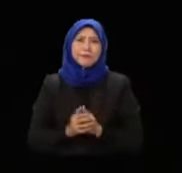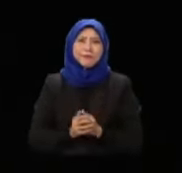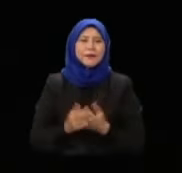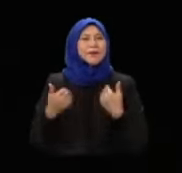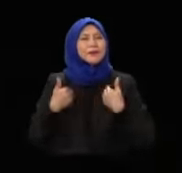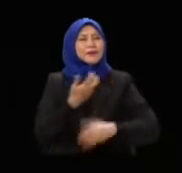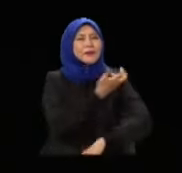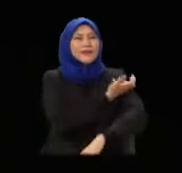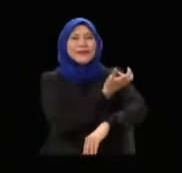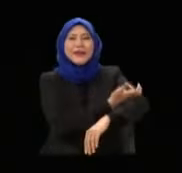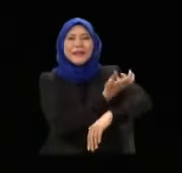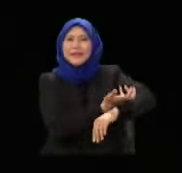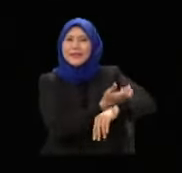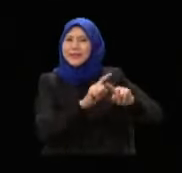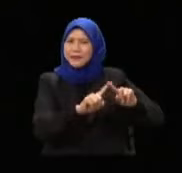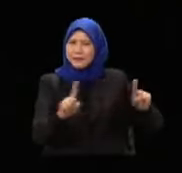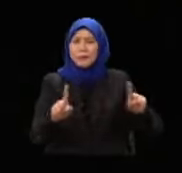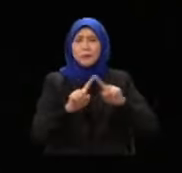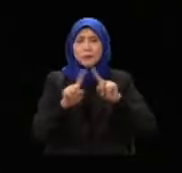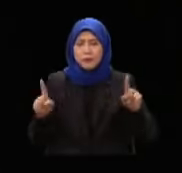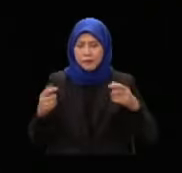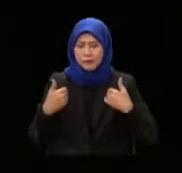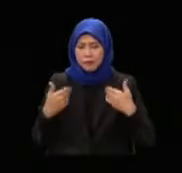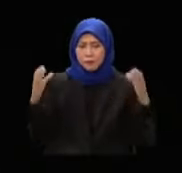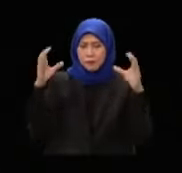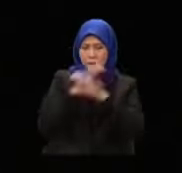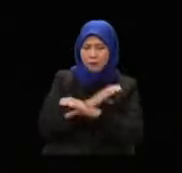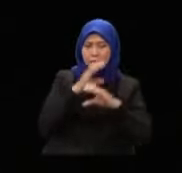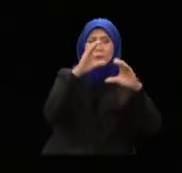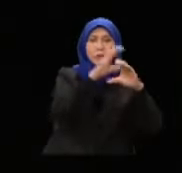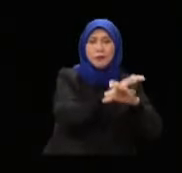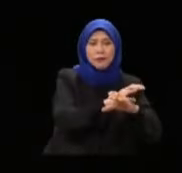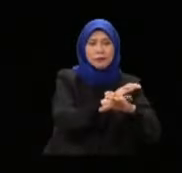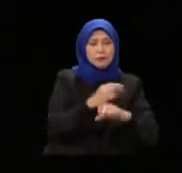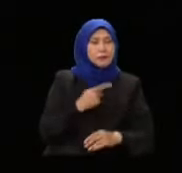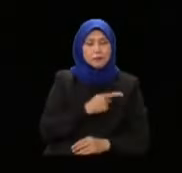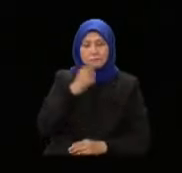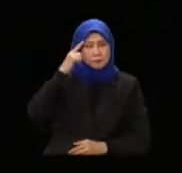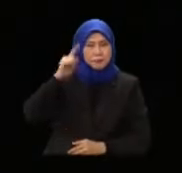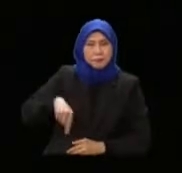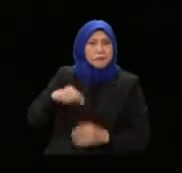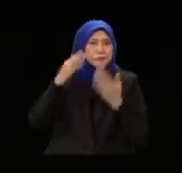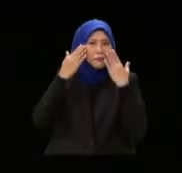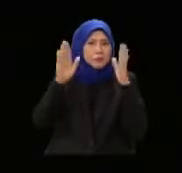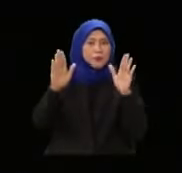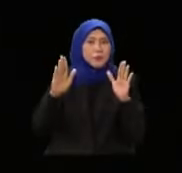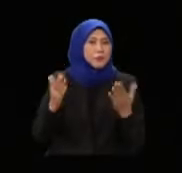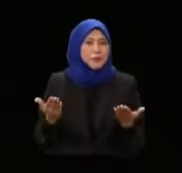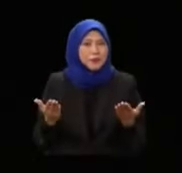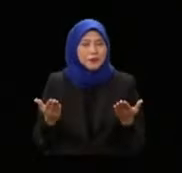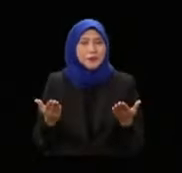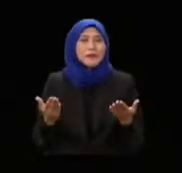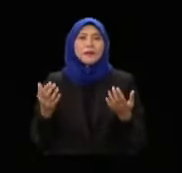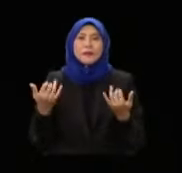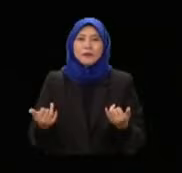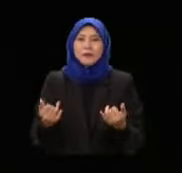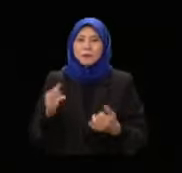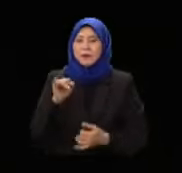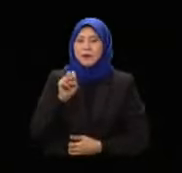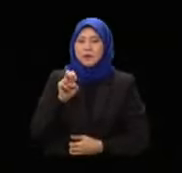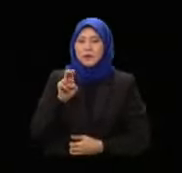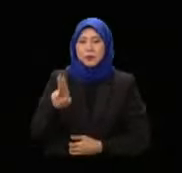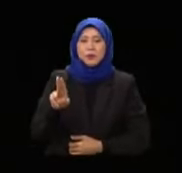slime base Ratu sekarang mereka datang dengan cabaran cabaran yang kita tidak pernah terjang ke-1 masih dulu dalam penyelesaian revisi